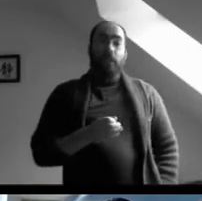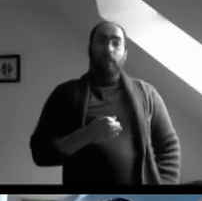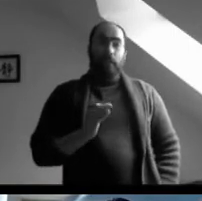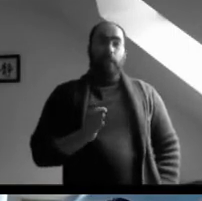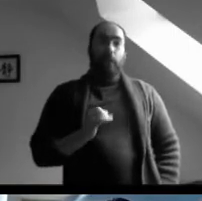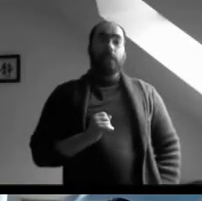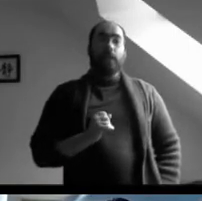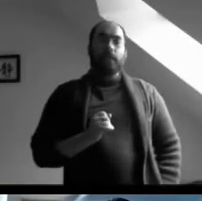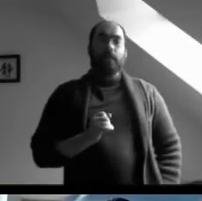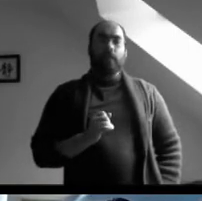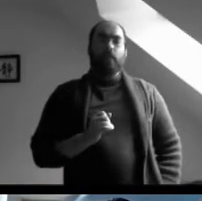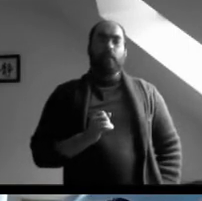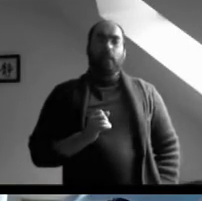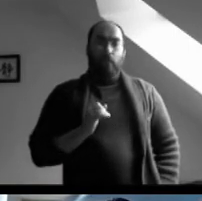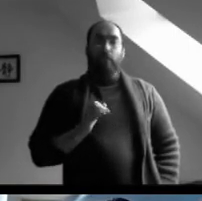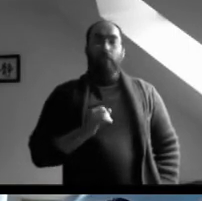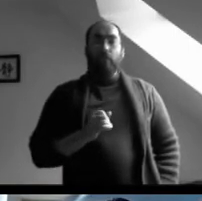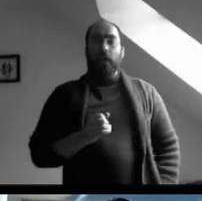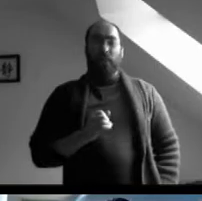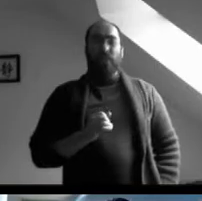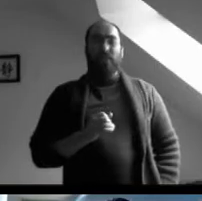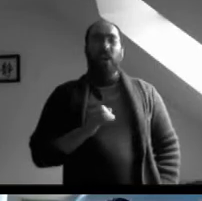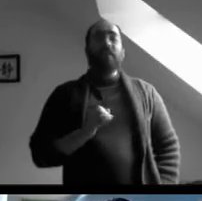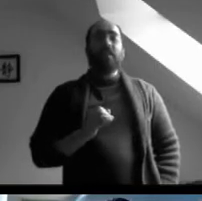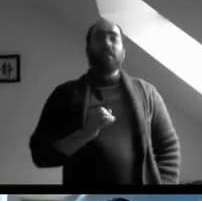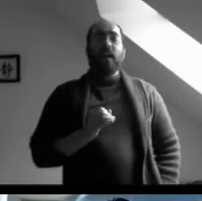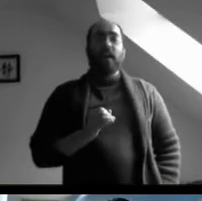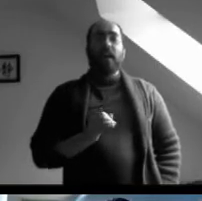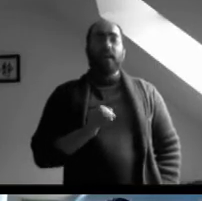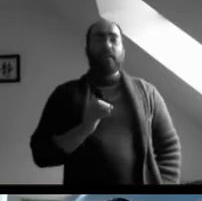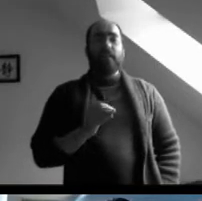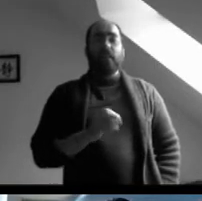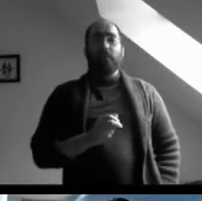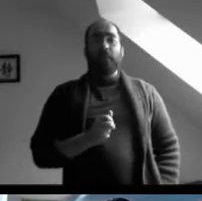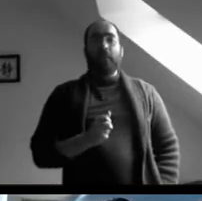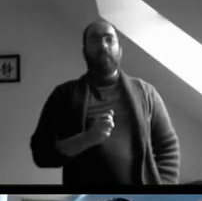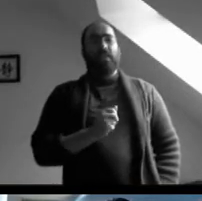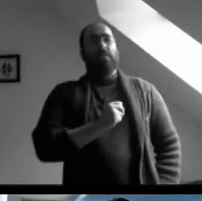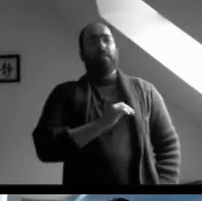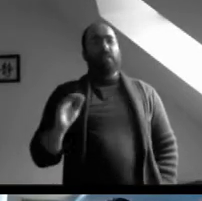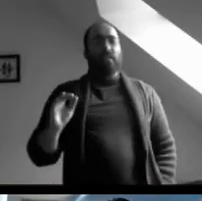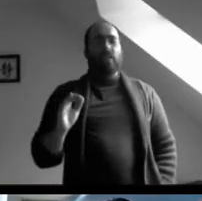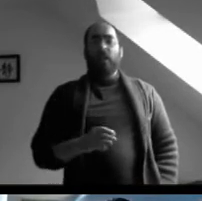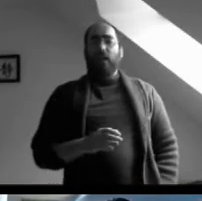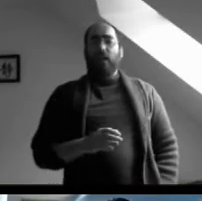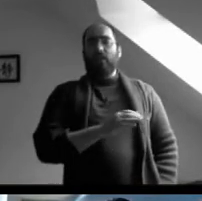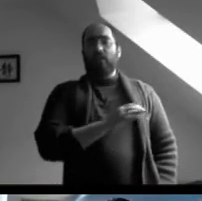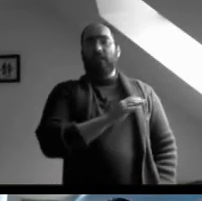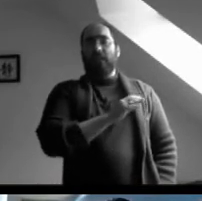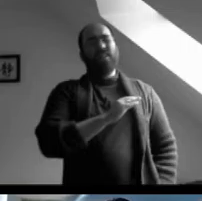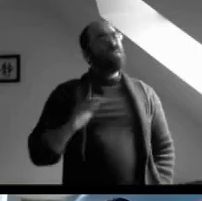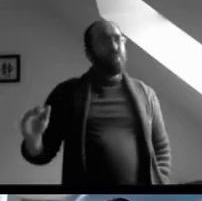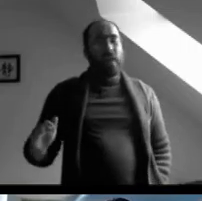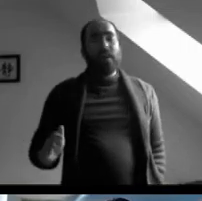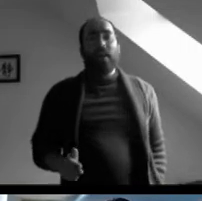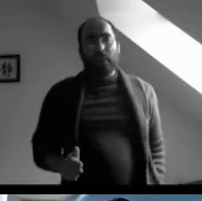zombie, c'est une référence directe à Disney justement, dont la dépouille est brandie comme un étendard à la tête d'un empire qui n'a jamais été aussi grand, un consortium